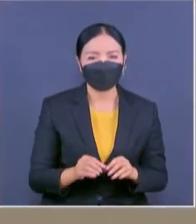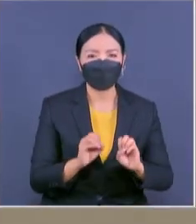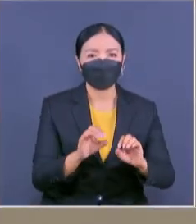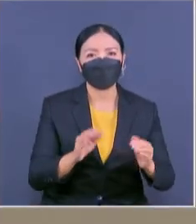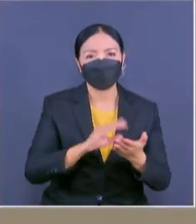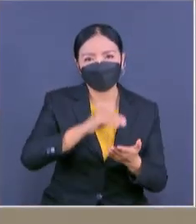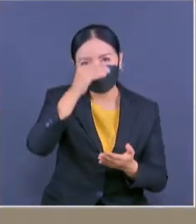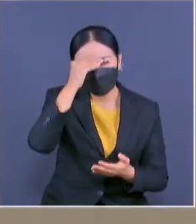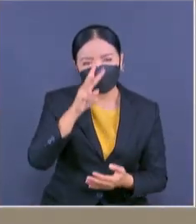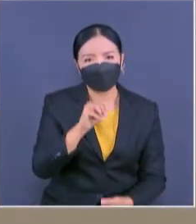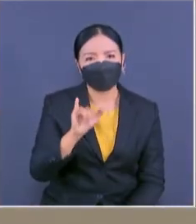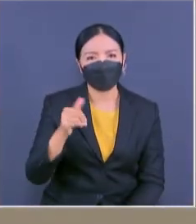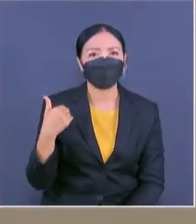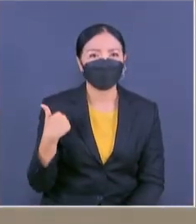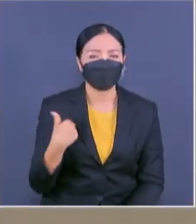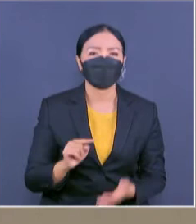ค่ะ